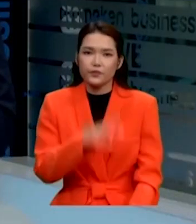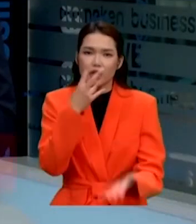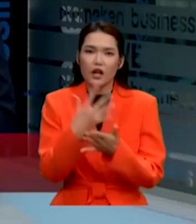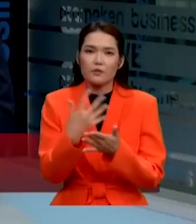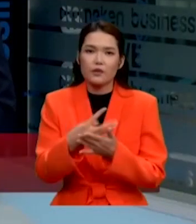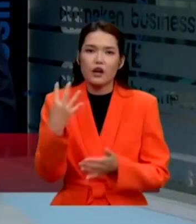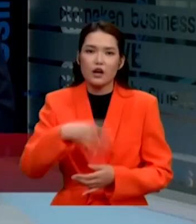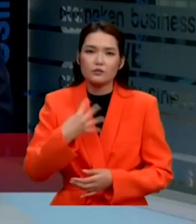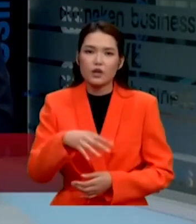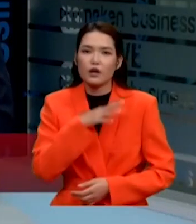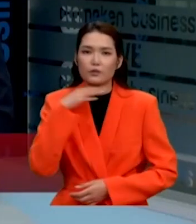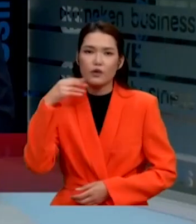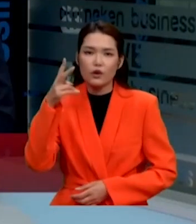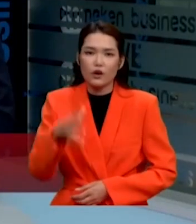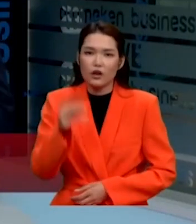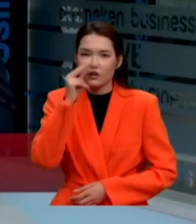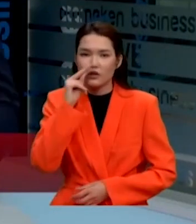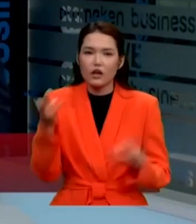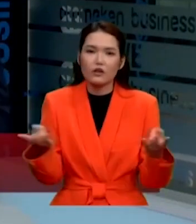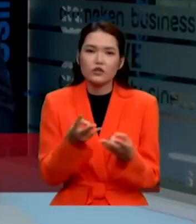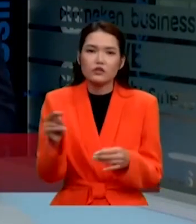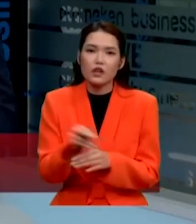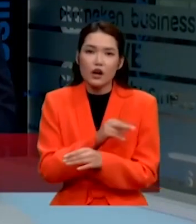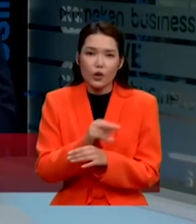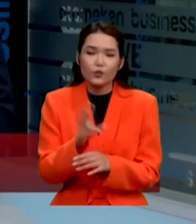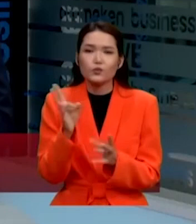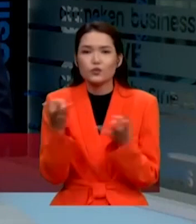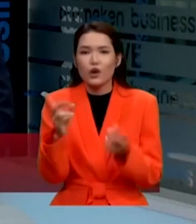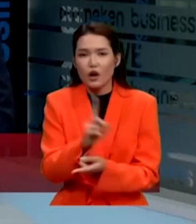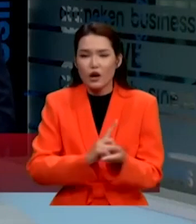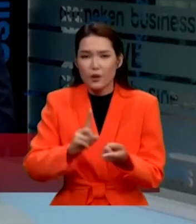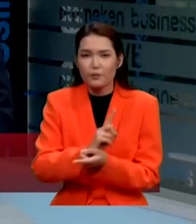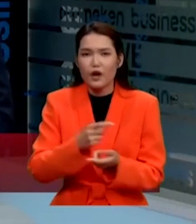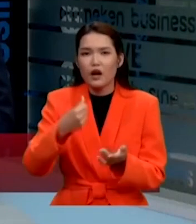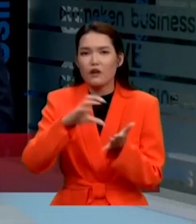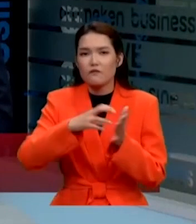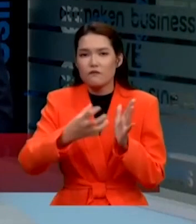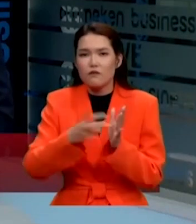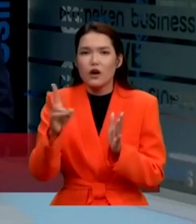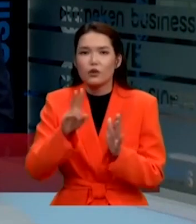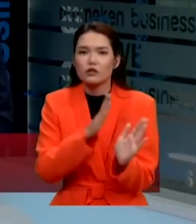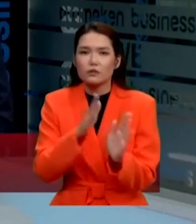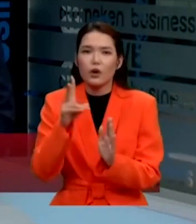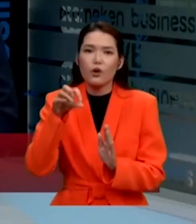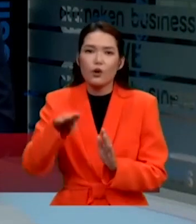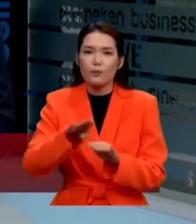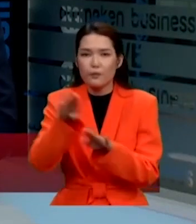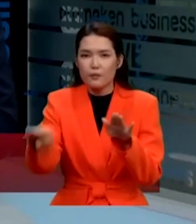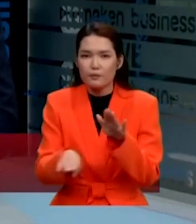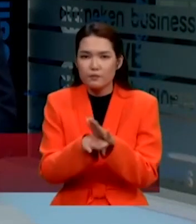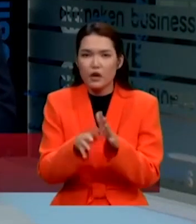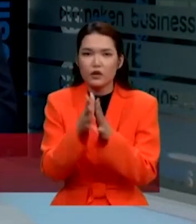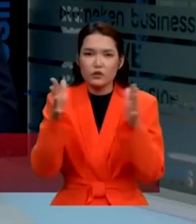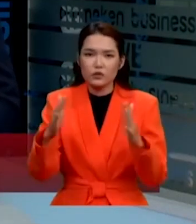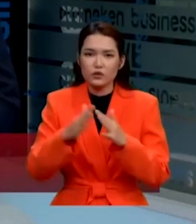Почти 40% многоэтажек Шымкента нуждаются в ремонте. Кому-то нужно обновить фасад, кому-то привести в порядок коммуникации в подвале, но больше